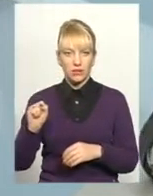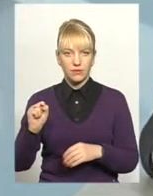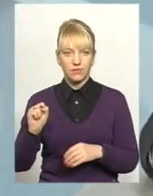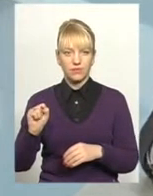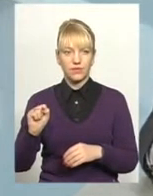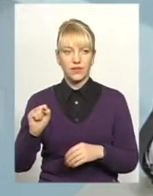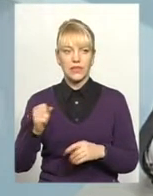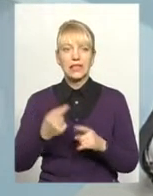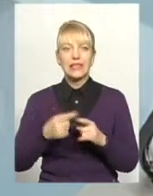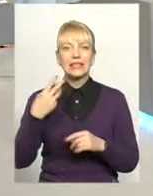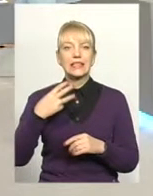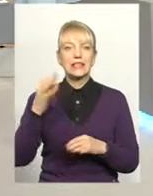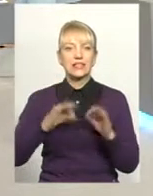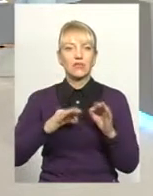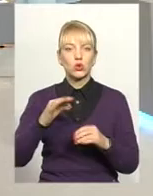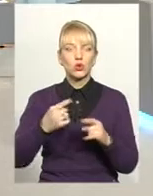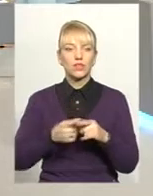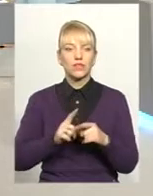30% це